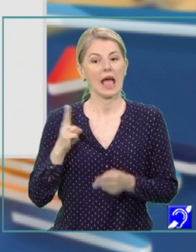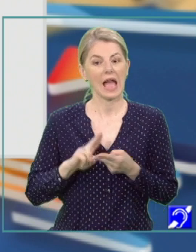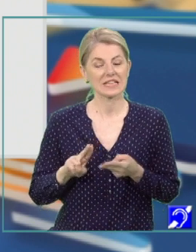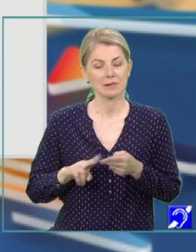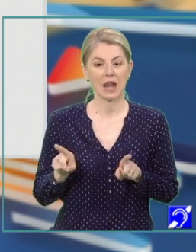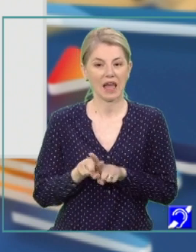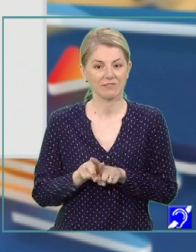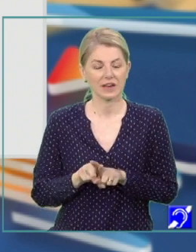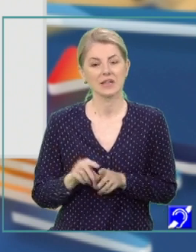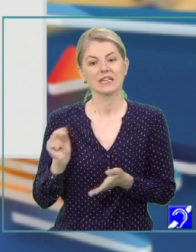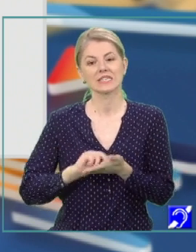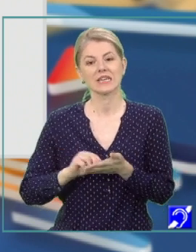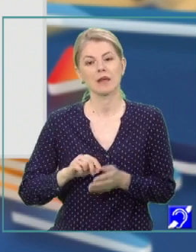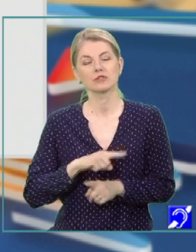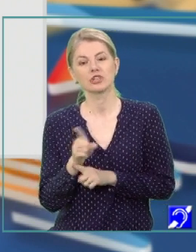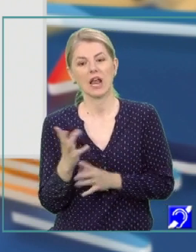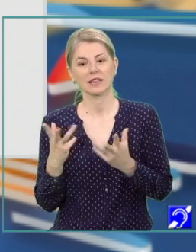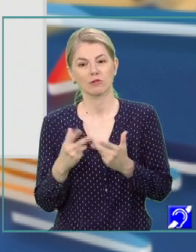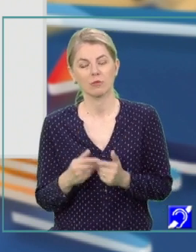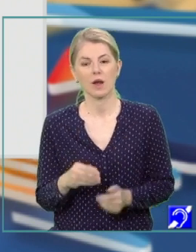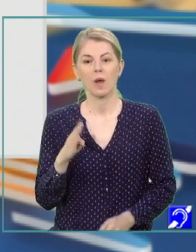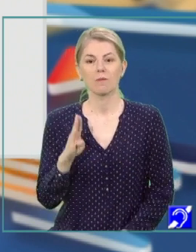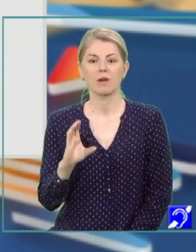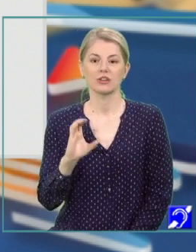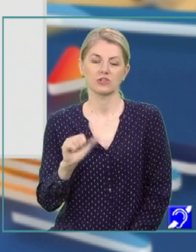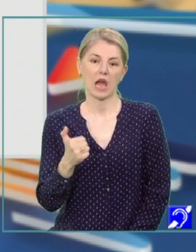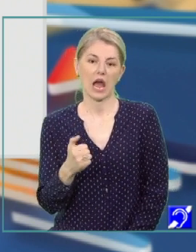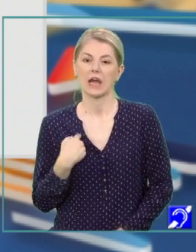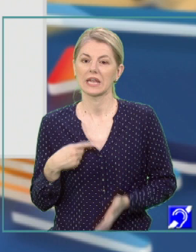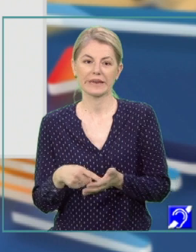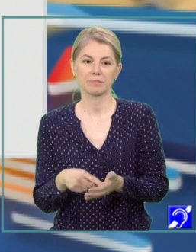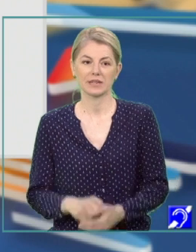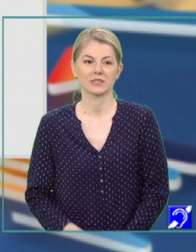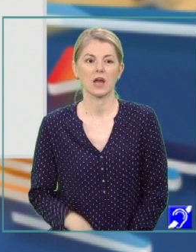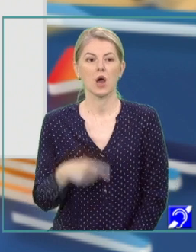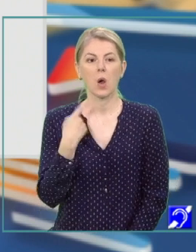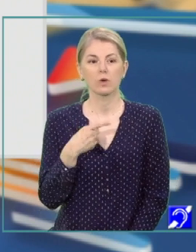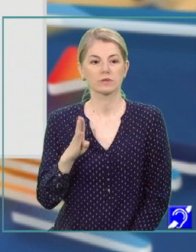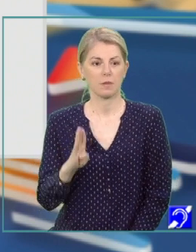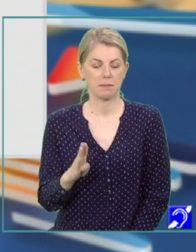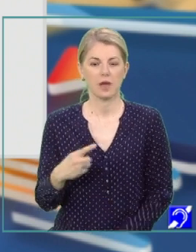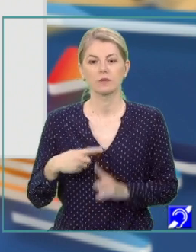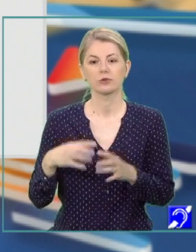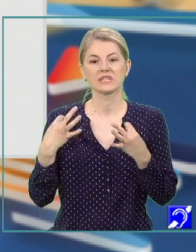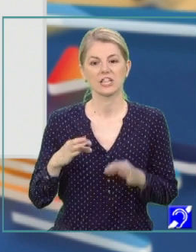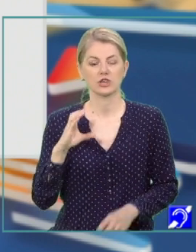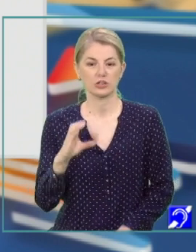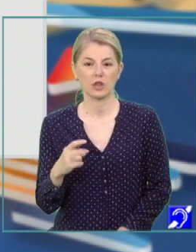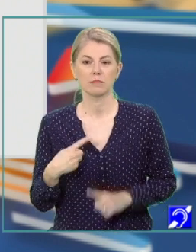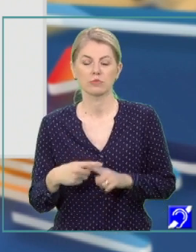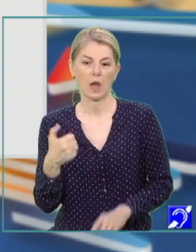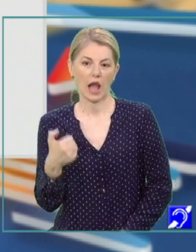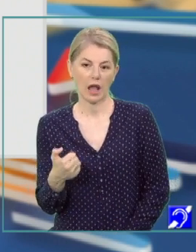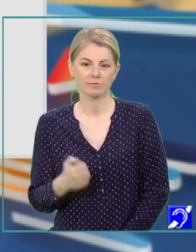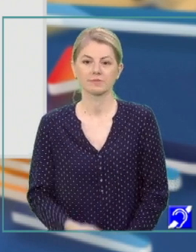scrie celelalte numere. Numărul BCA reprezintă 100B plus 10C